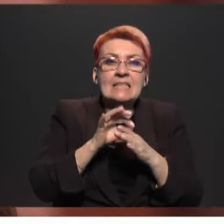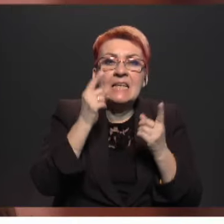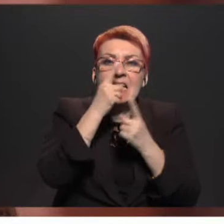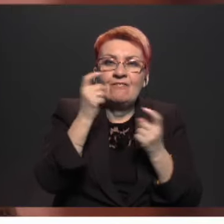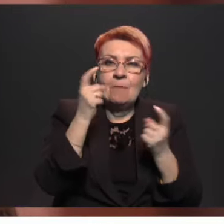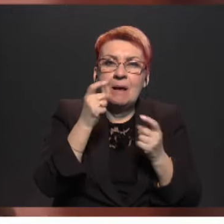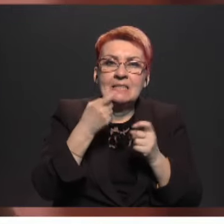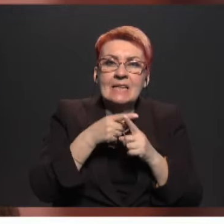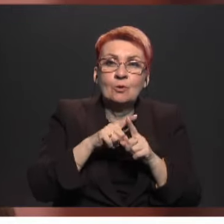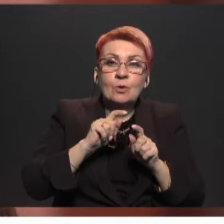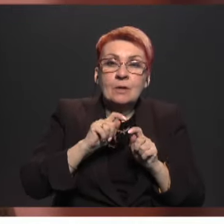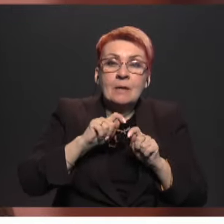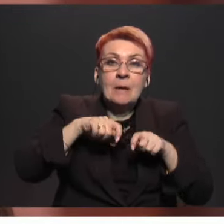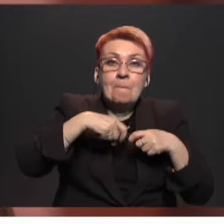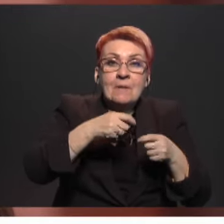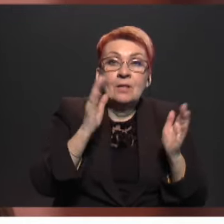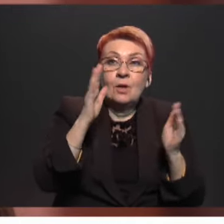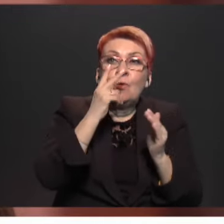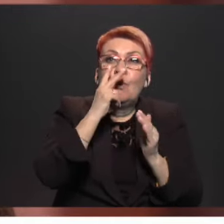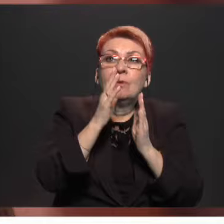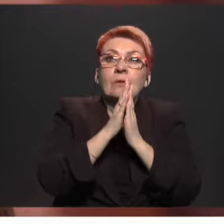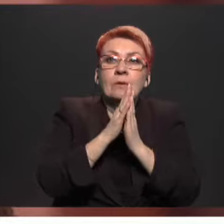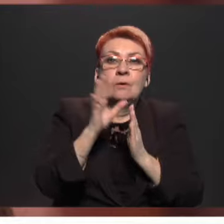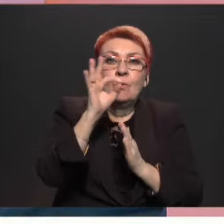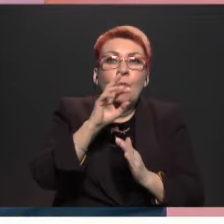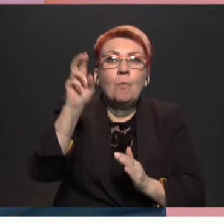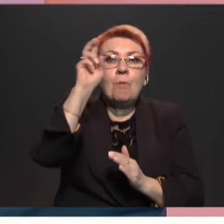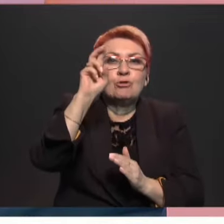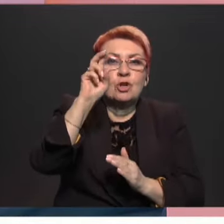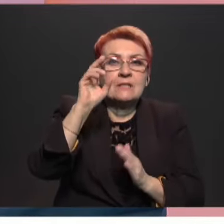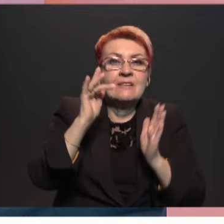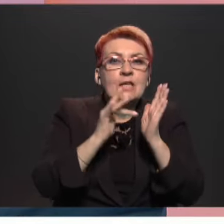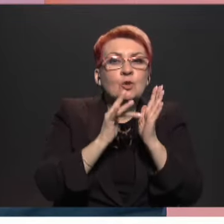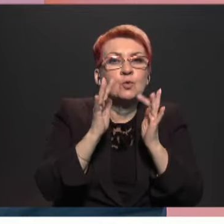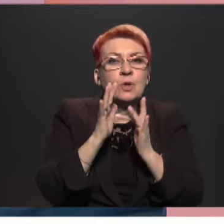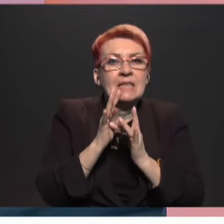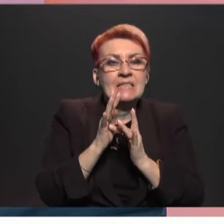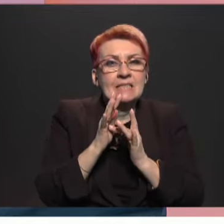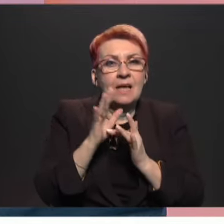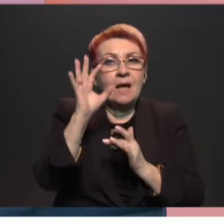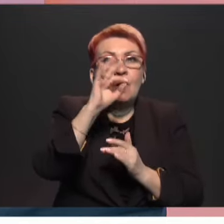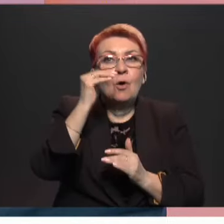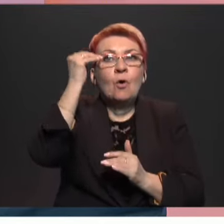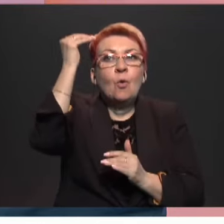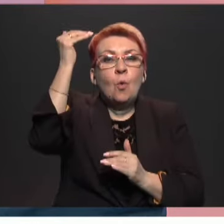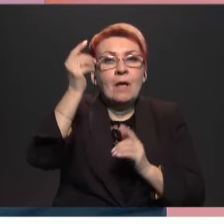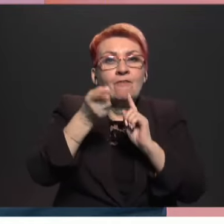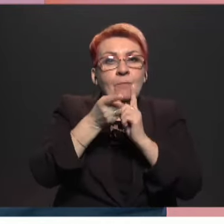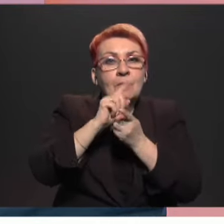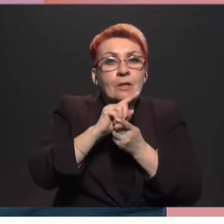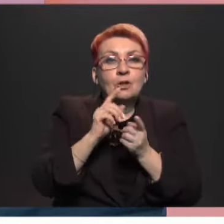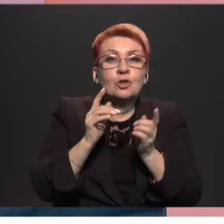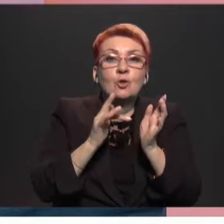которая передает нам знания и учения Церкви о божественности Иисуса Христа и о Его воплощении, о том, что